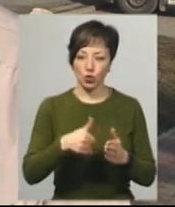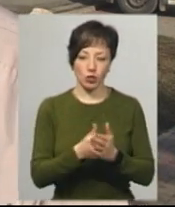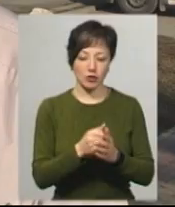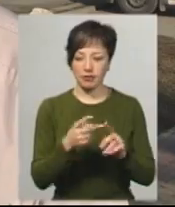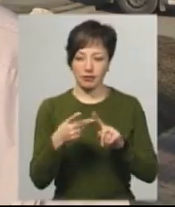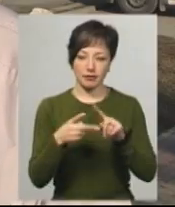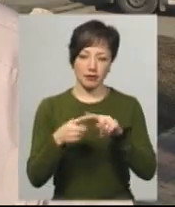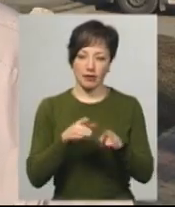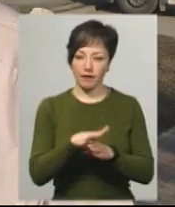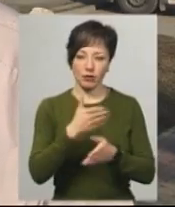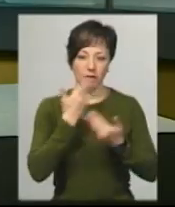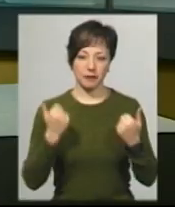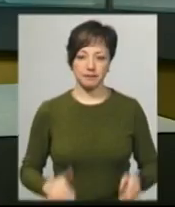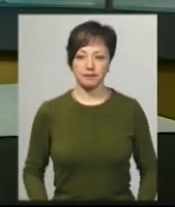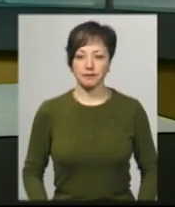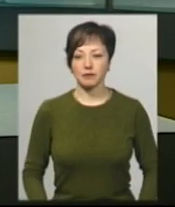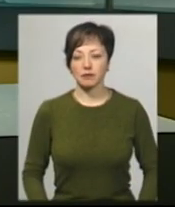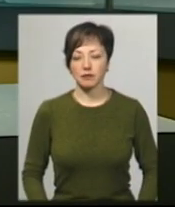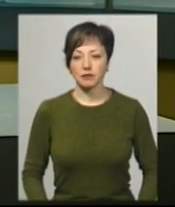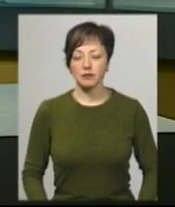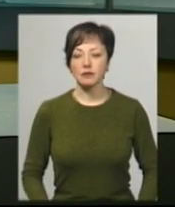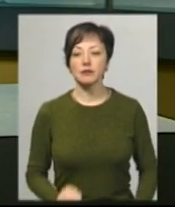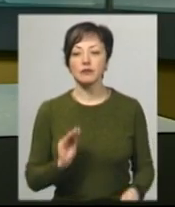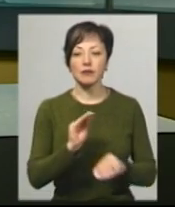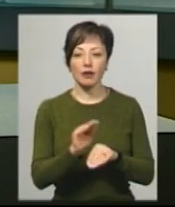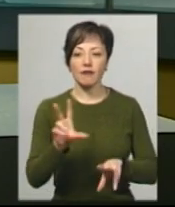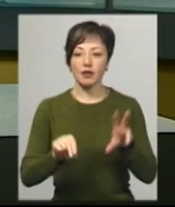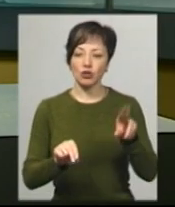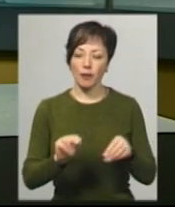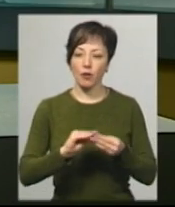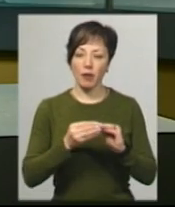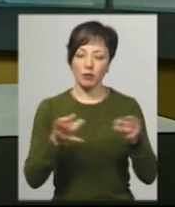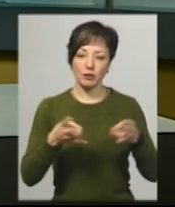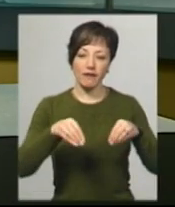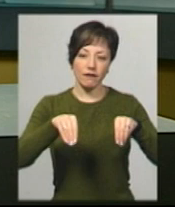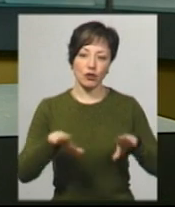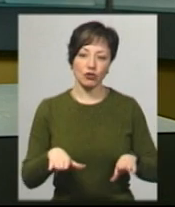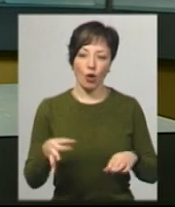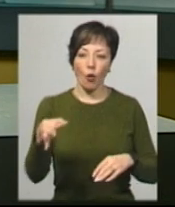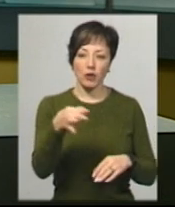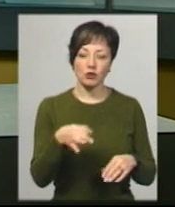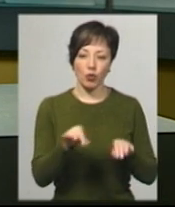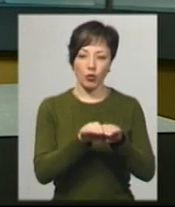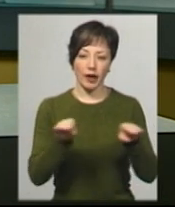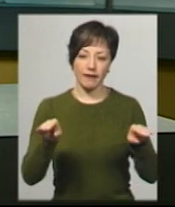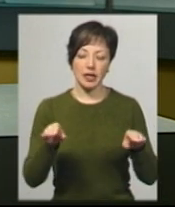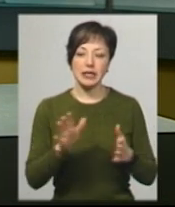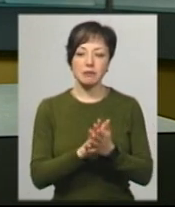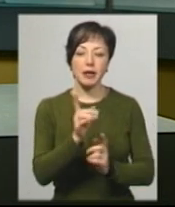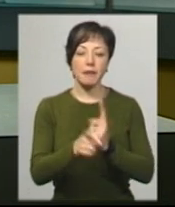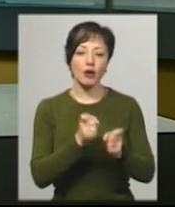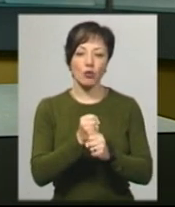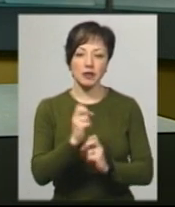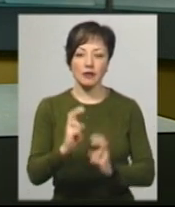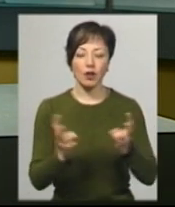жодне з них не виконано. Юрій Резніков вважає, проблему потрібно вирішувати на обласному рівні. Сміттєпереробні